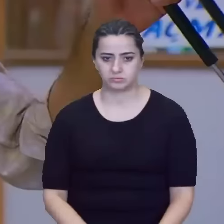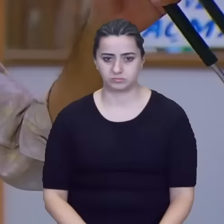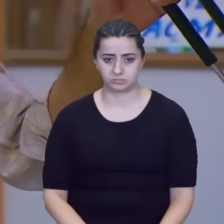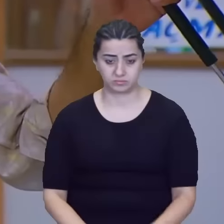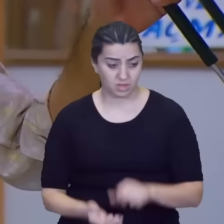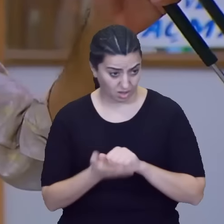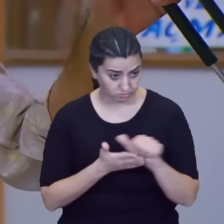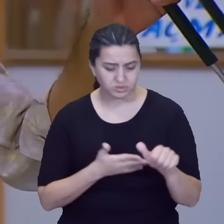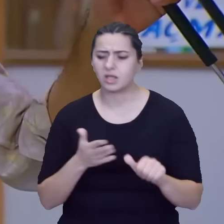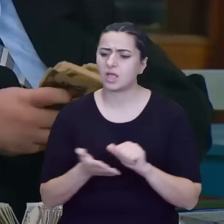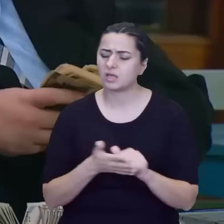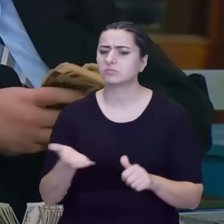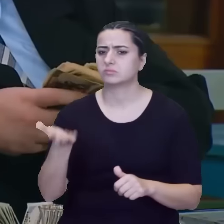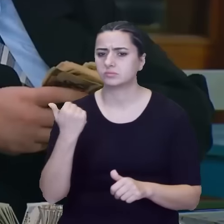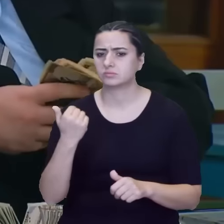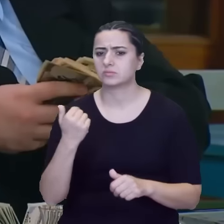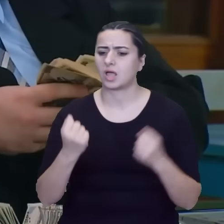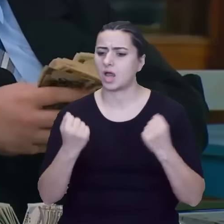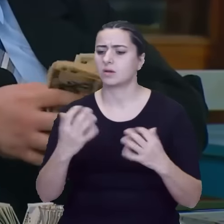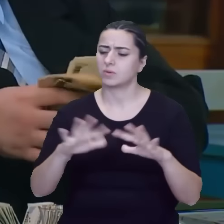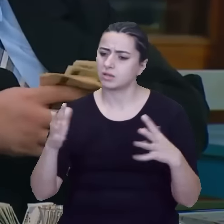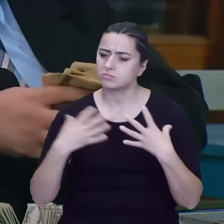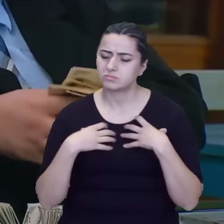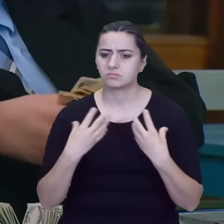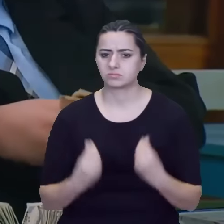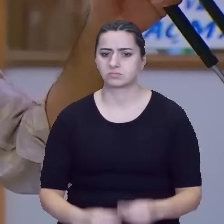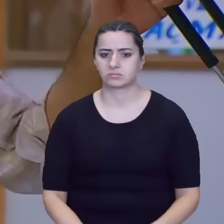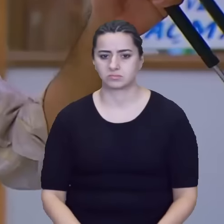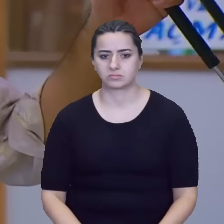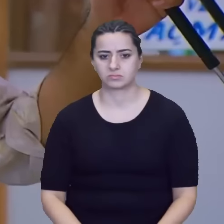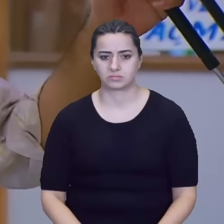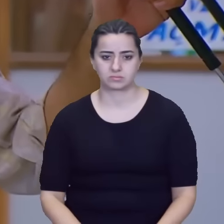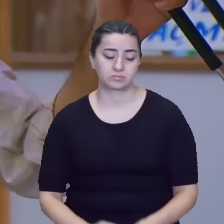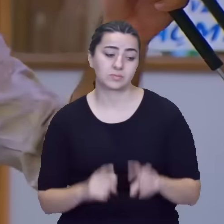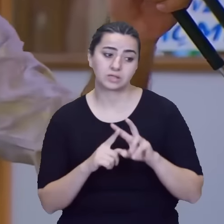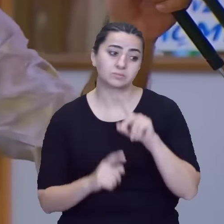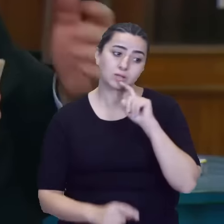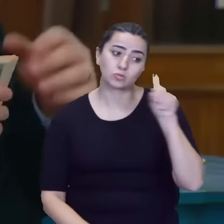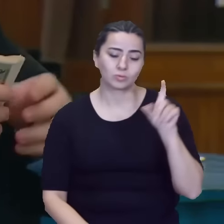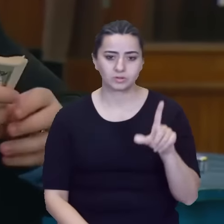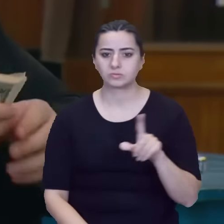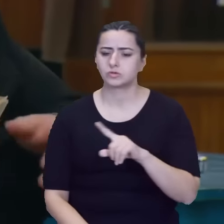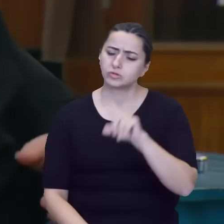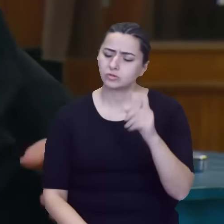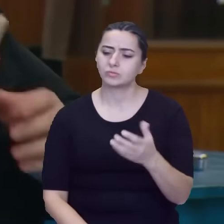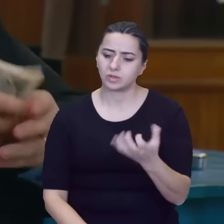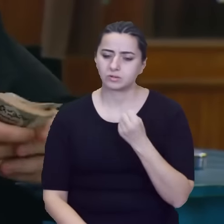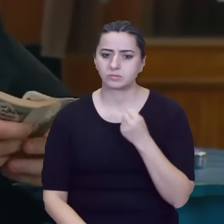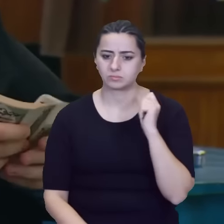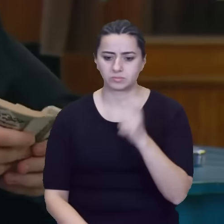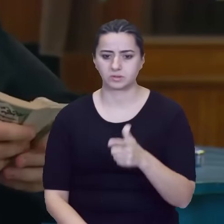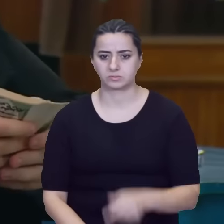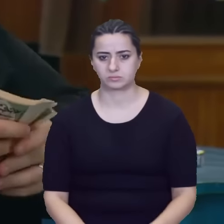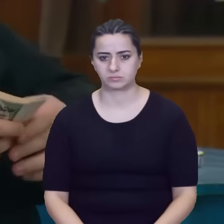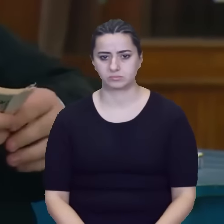ver. Hepsini mi? Hepsini ver. Hepsini. Hatta arabayı da ver ya. Arabayı da alayım ben. Onu Necip daima sormam lazım. Tamam, sorarsın ona da. Ben alıyorum. Parasını